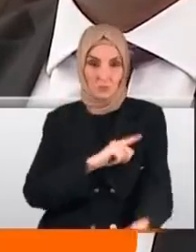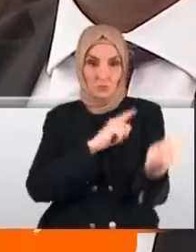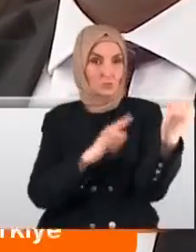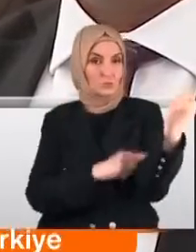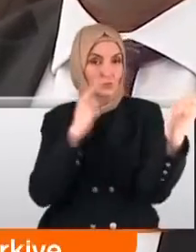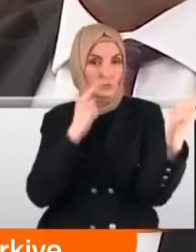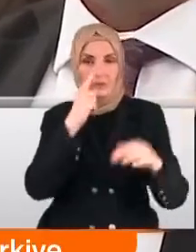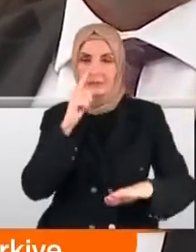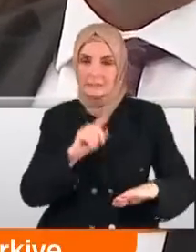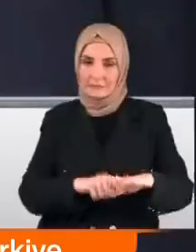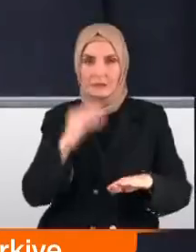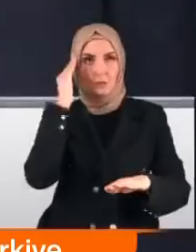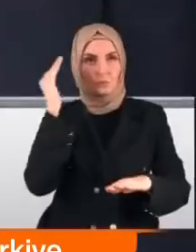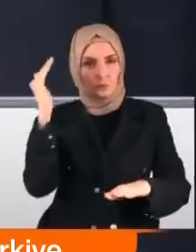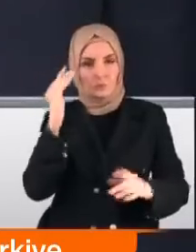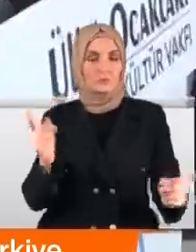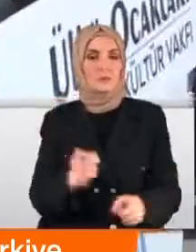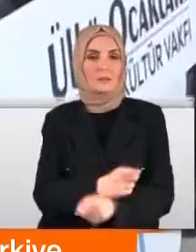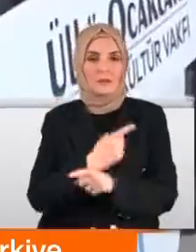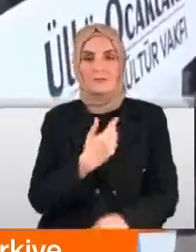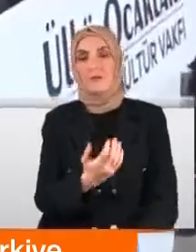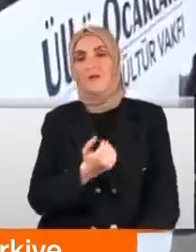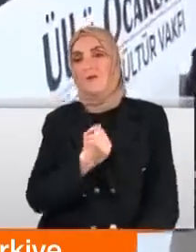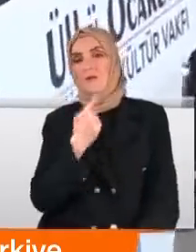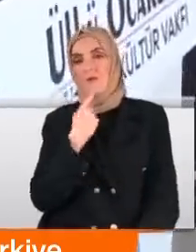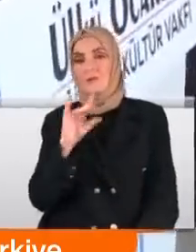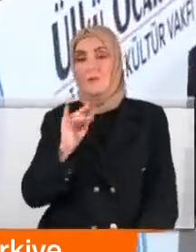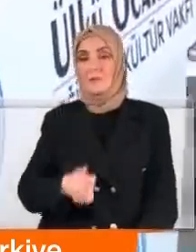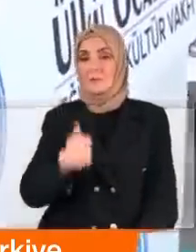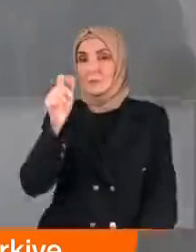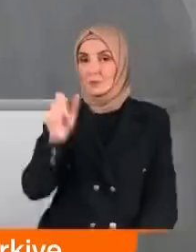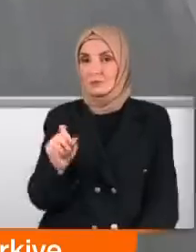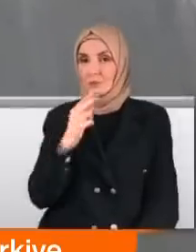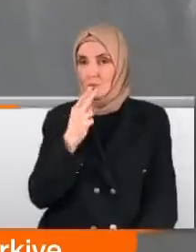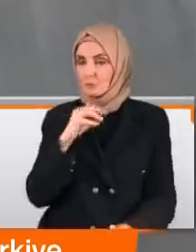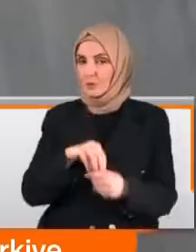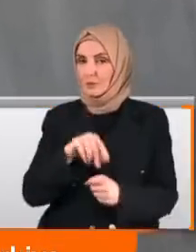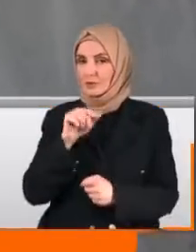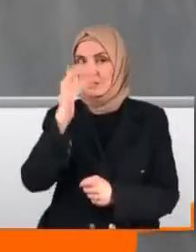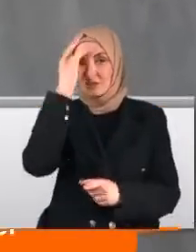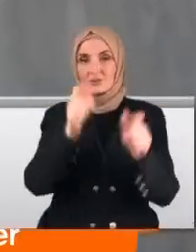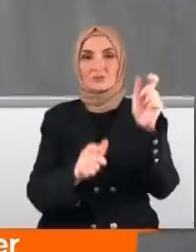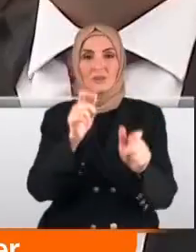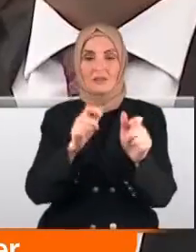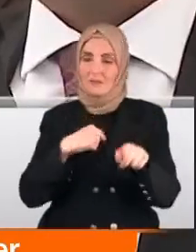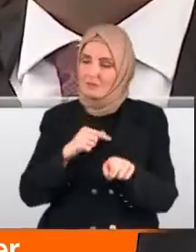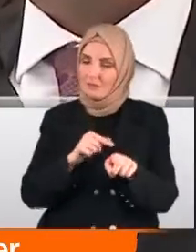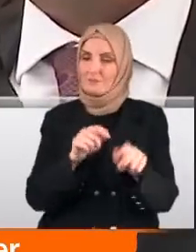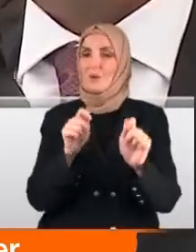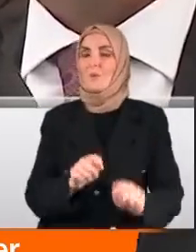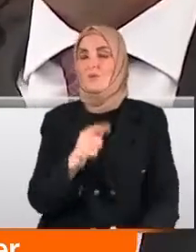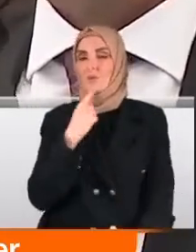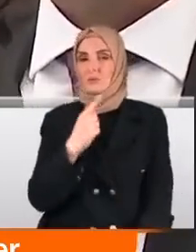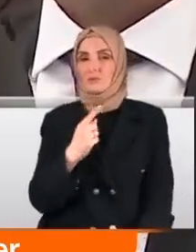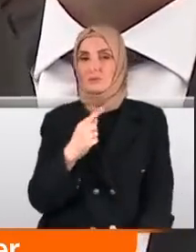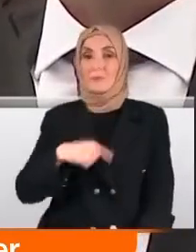inançlarından, ilkelerinden almaktadır. MHP lideri yaptığı konuşmada şehitlerimizin izindeyiz dedi. Biz